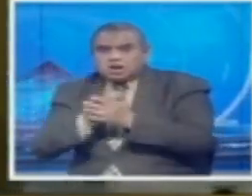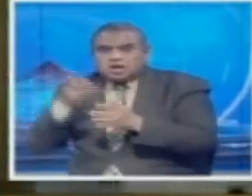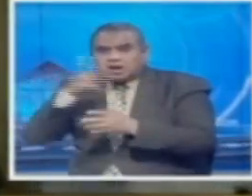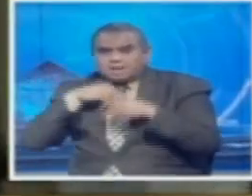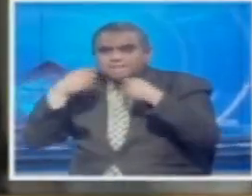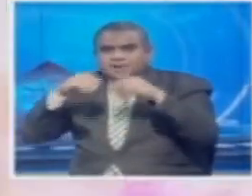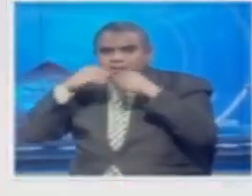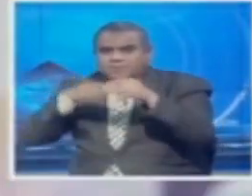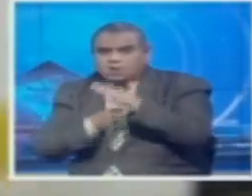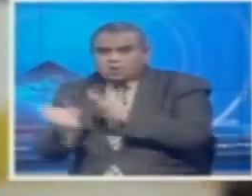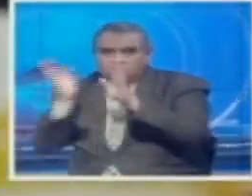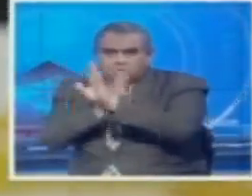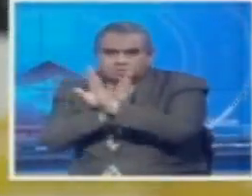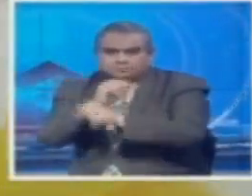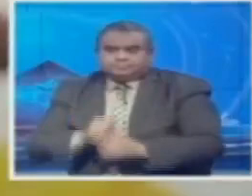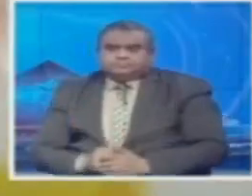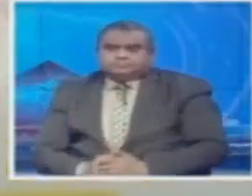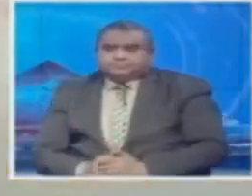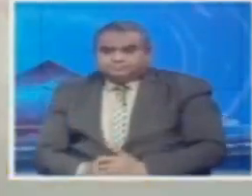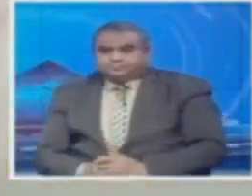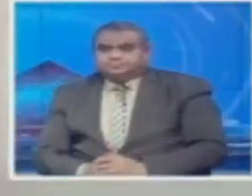والتداول بالأسواق.